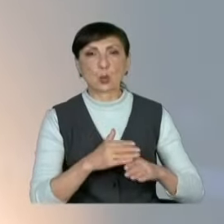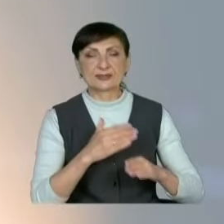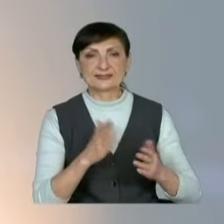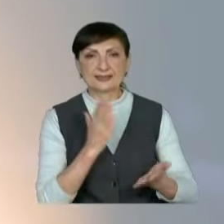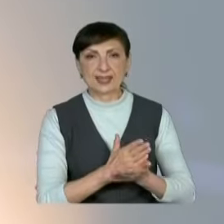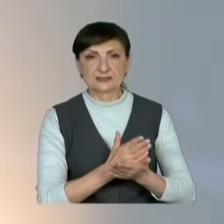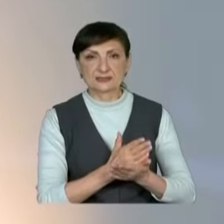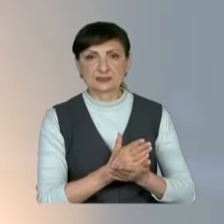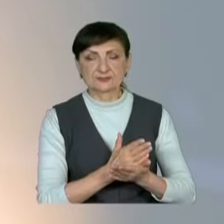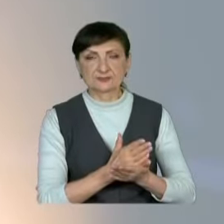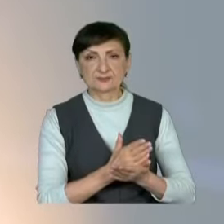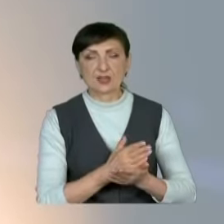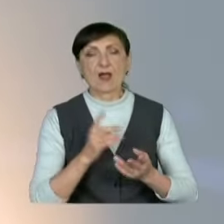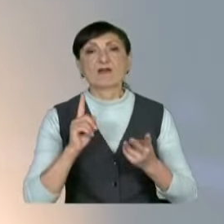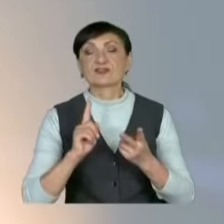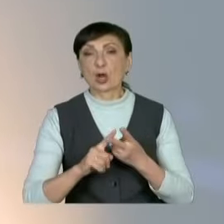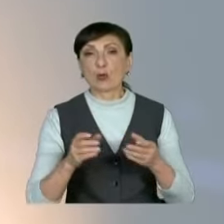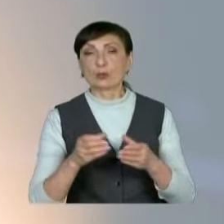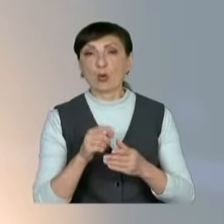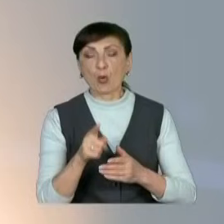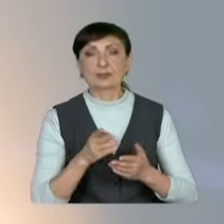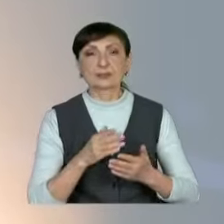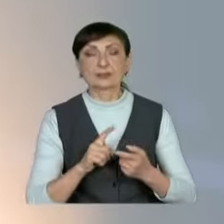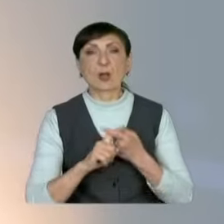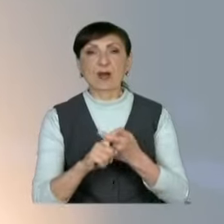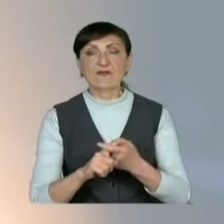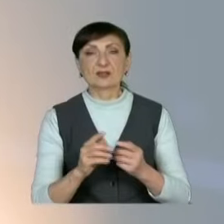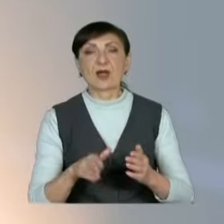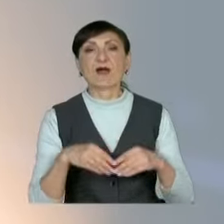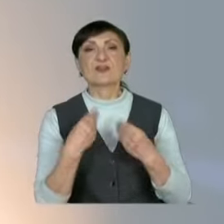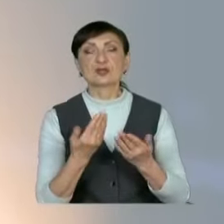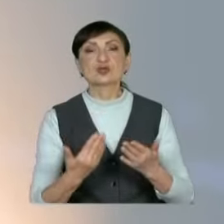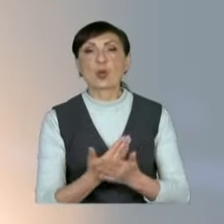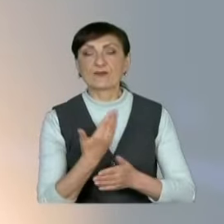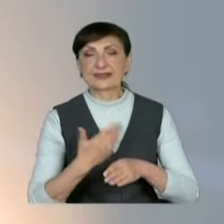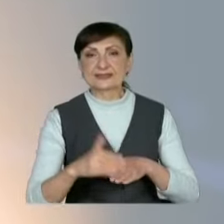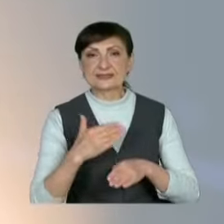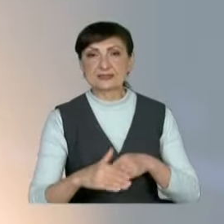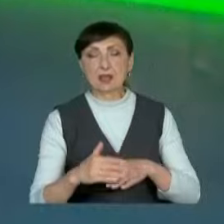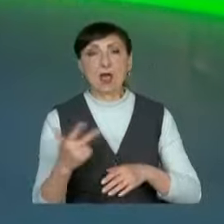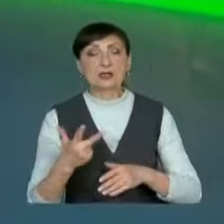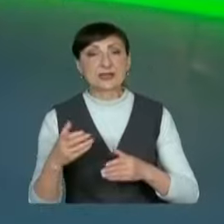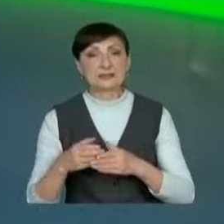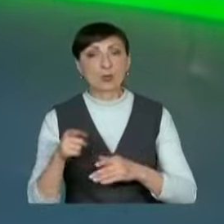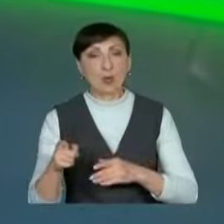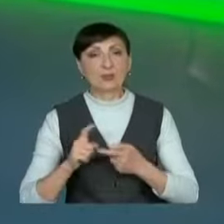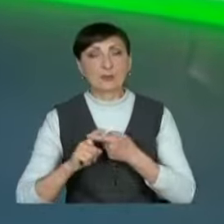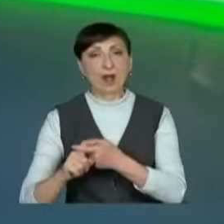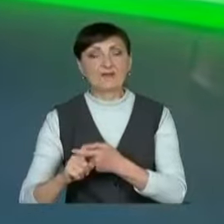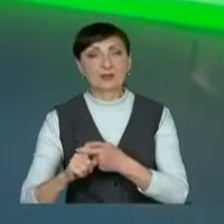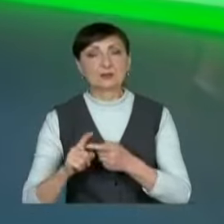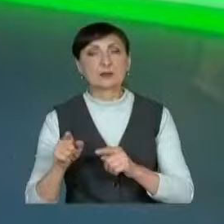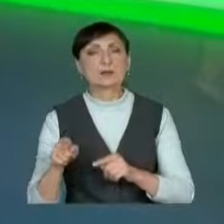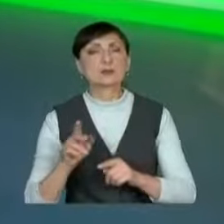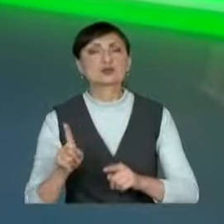кредитами, проблемами. Второй блок, он направлен на выдачу новых кредитов. И третий блок, он уже направлен